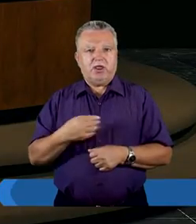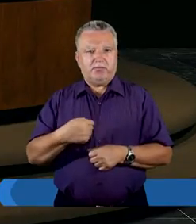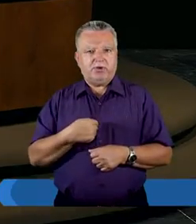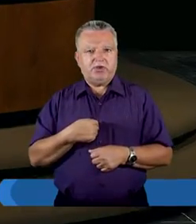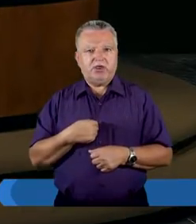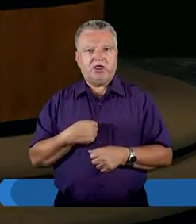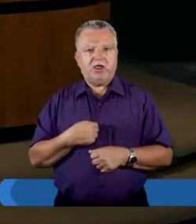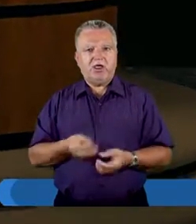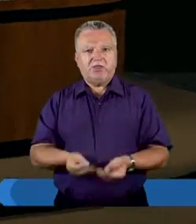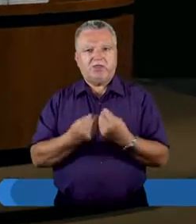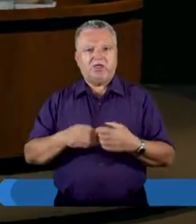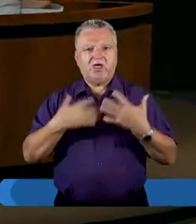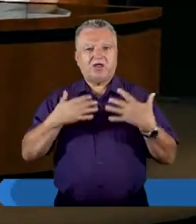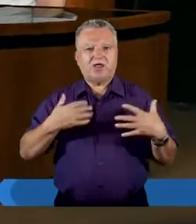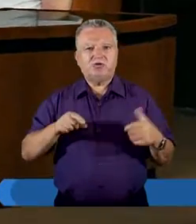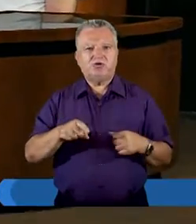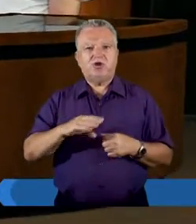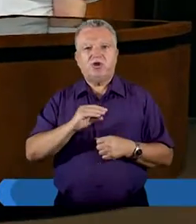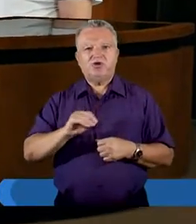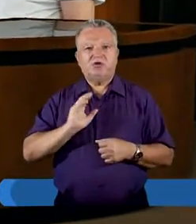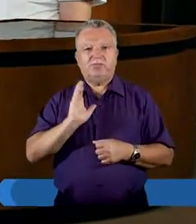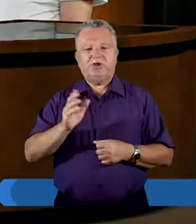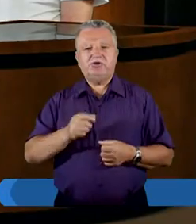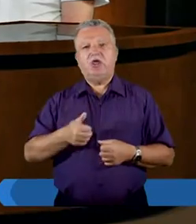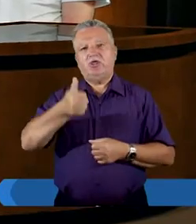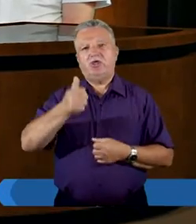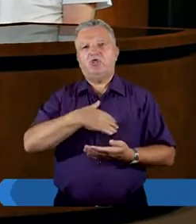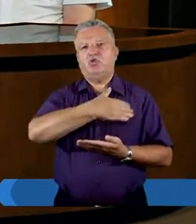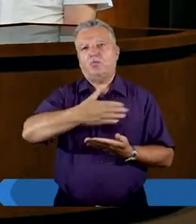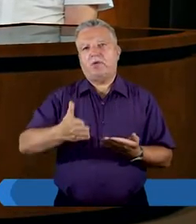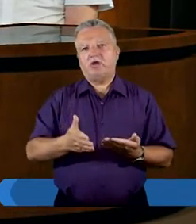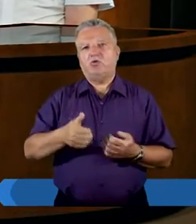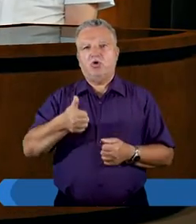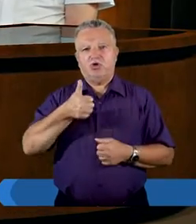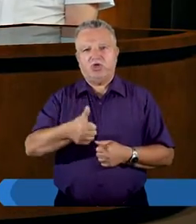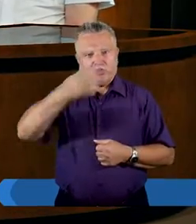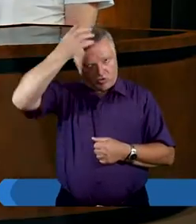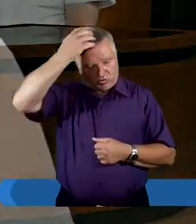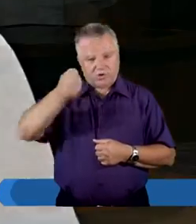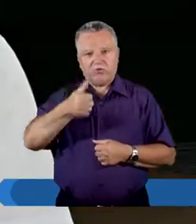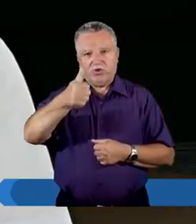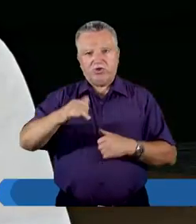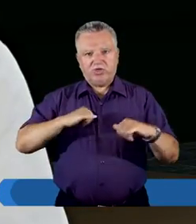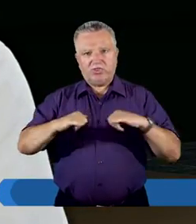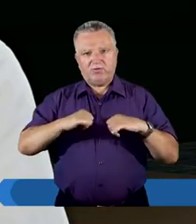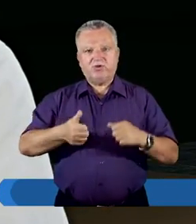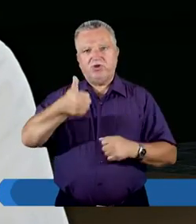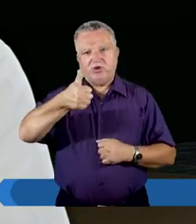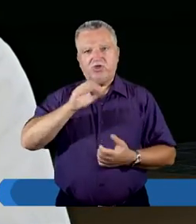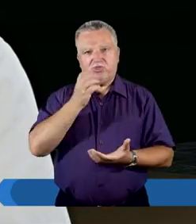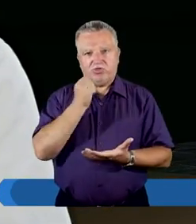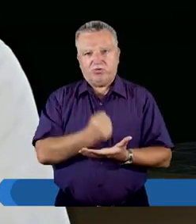i szczęściem to, że będzie jedno państwo, jedno królestwo, jeden władca, jedno